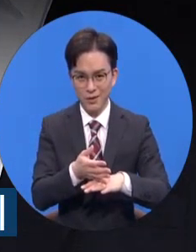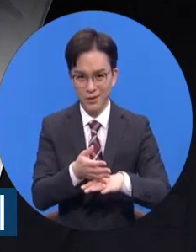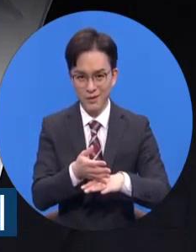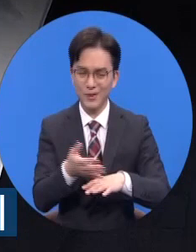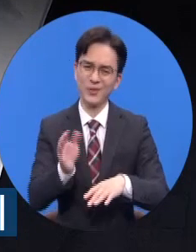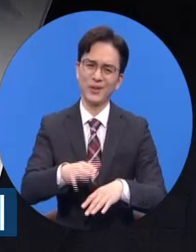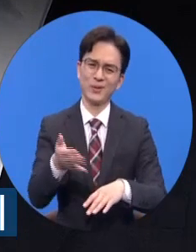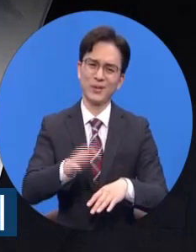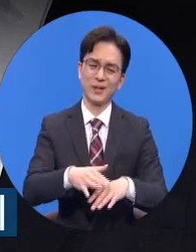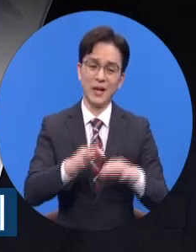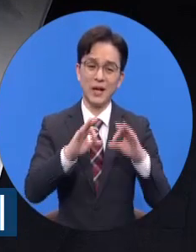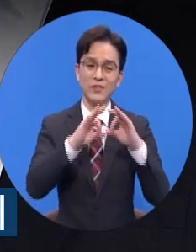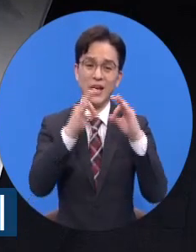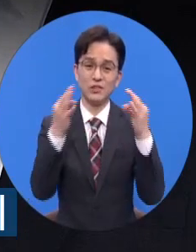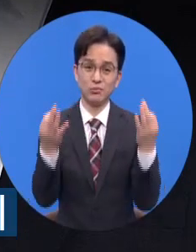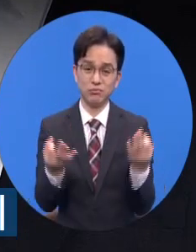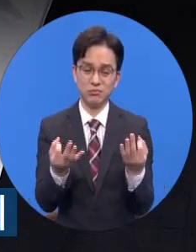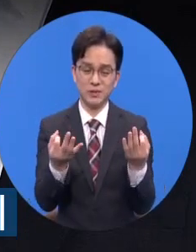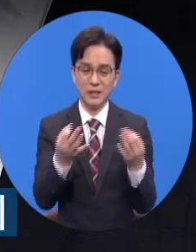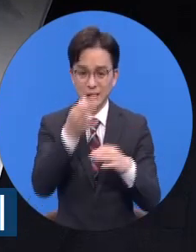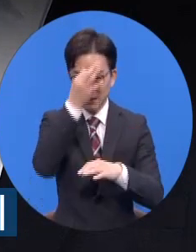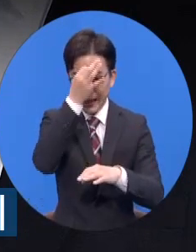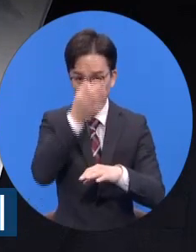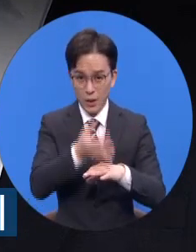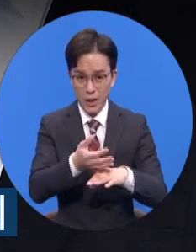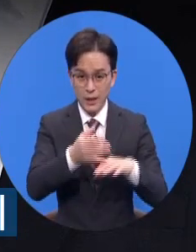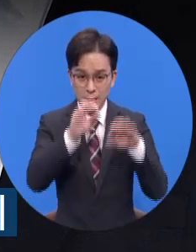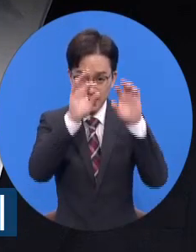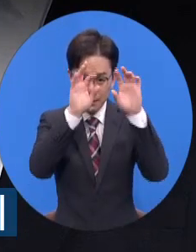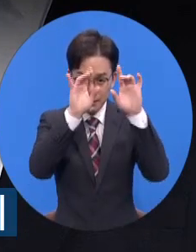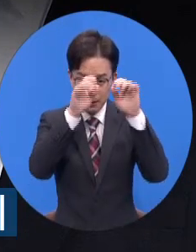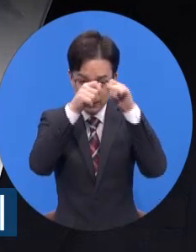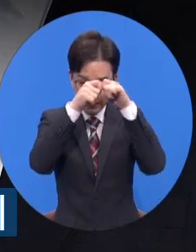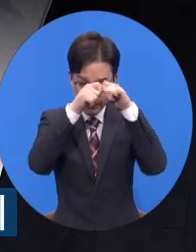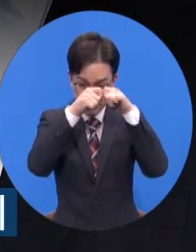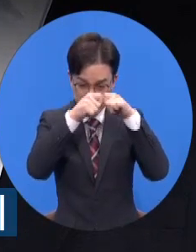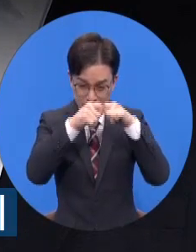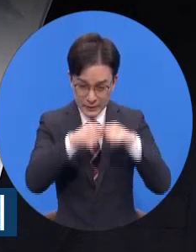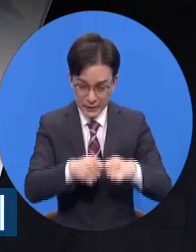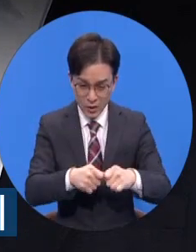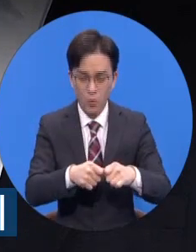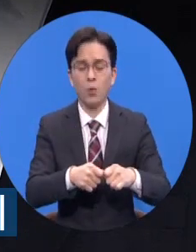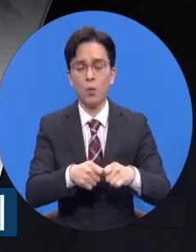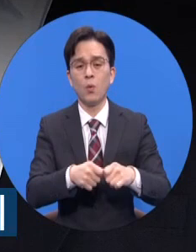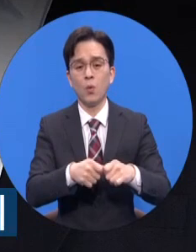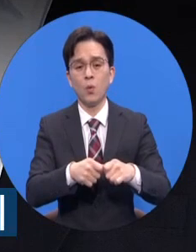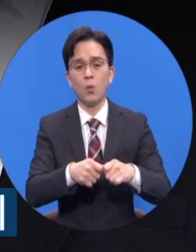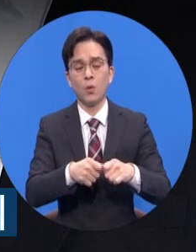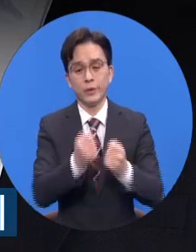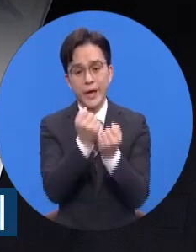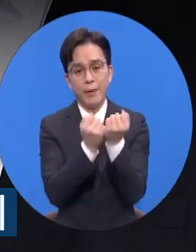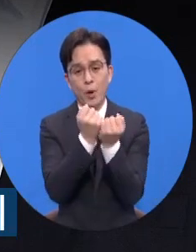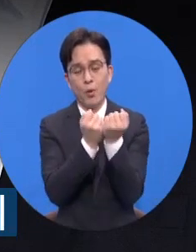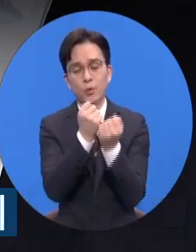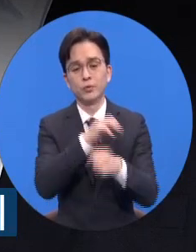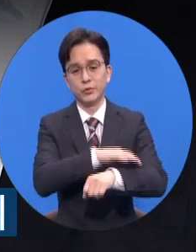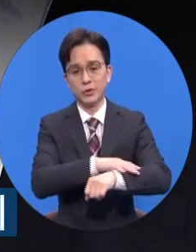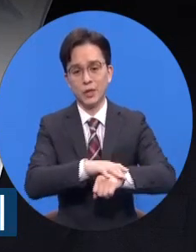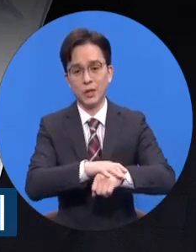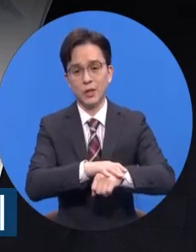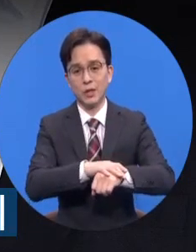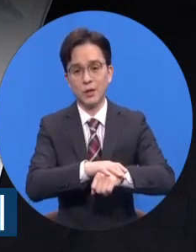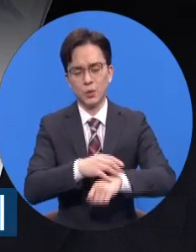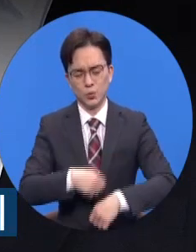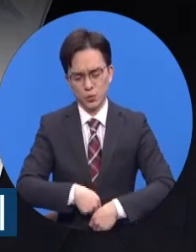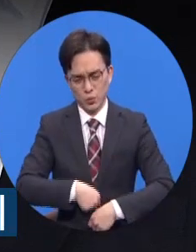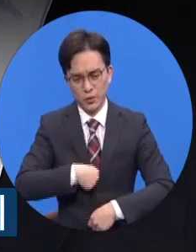말투로 이야기를 하는 거기 때문에 된 지를 한 말투가 어떤 느낌인가 면 피해자에 대한 공감이 없는 든단 그런 어떤 모습 아닌가 북미